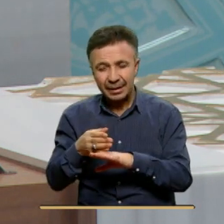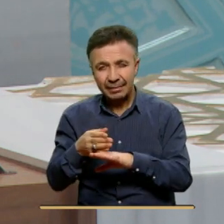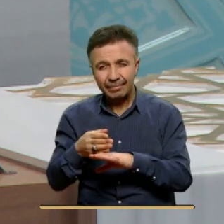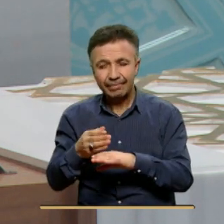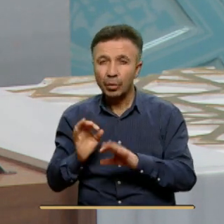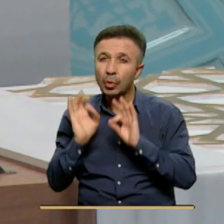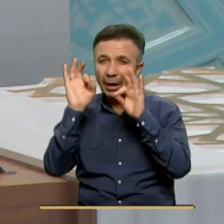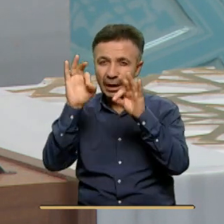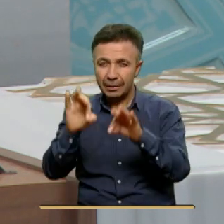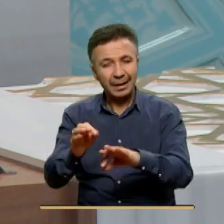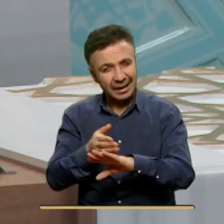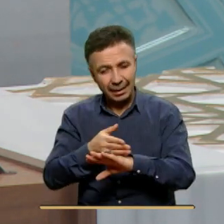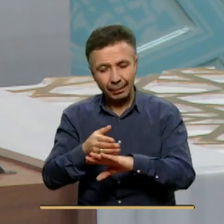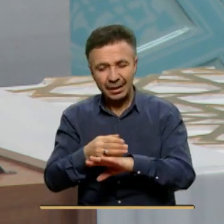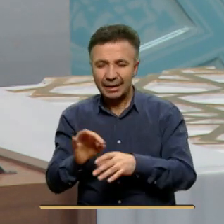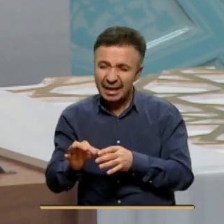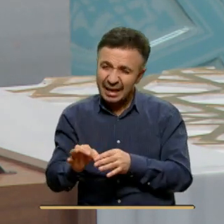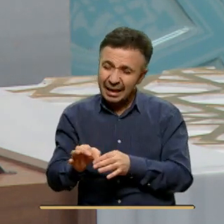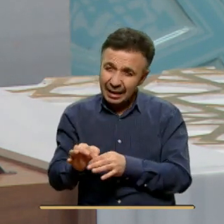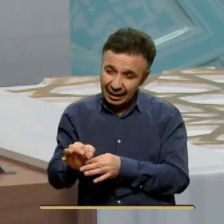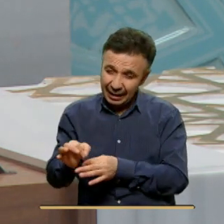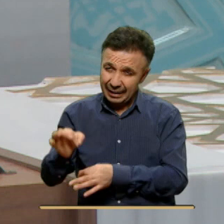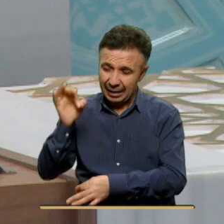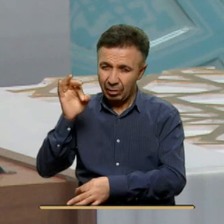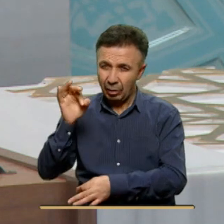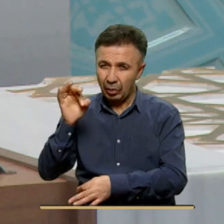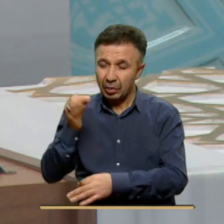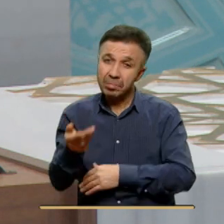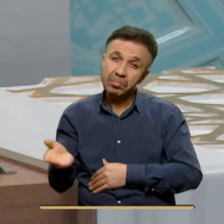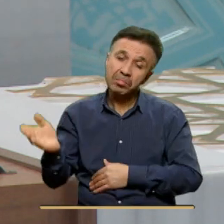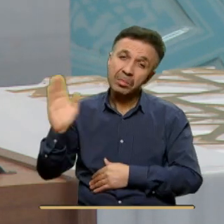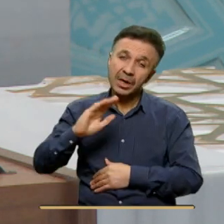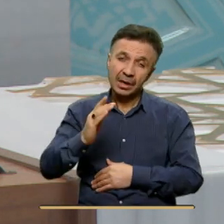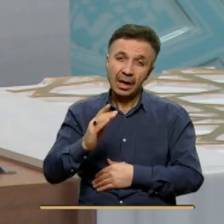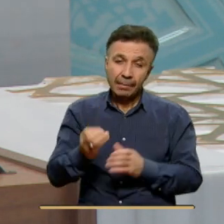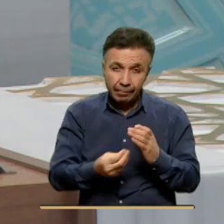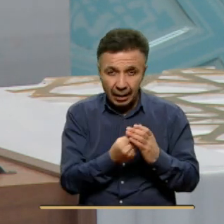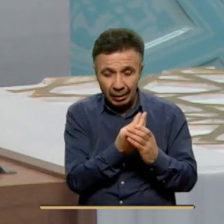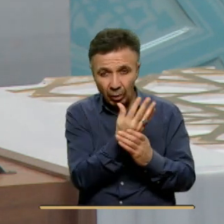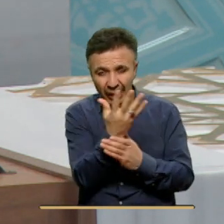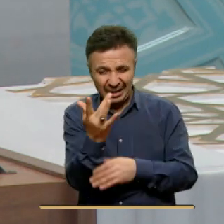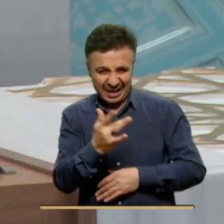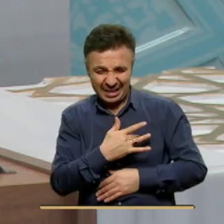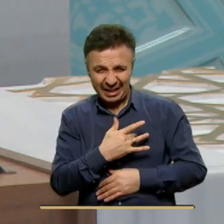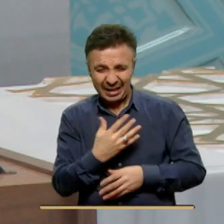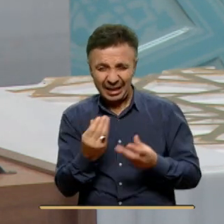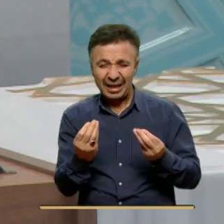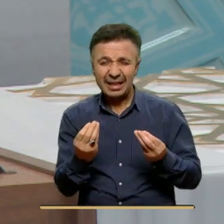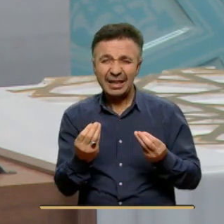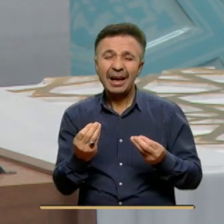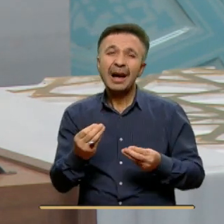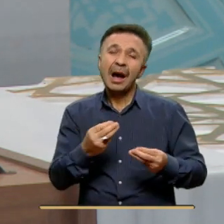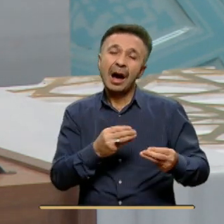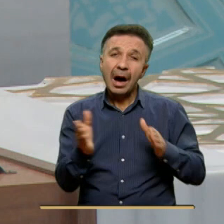Ancak insanoğlunun diğer canlılar arasında özel bir yere